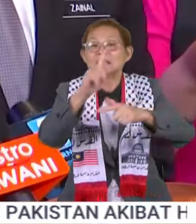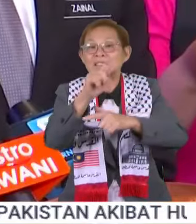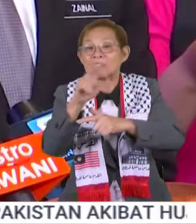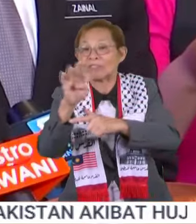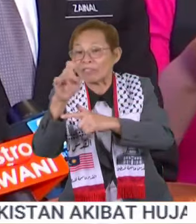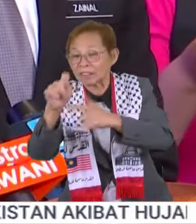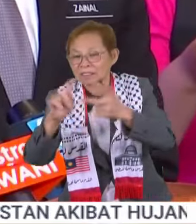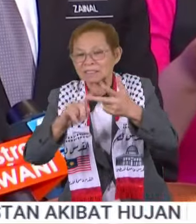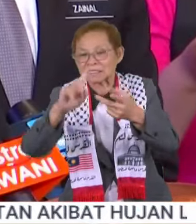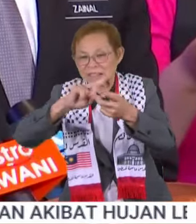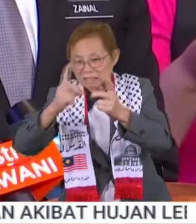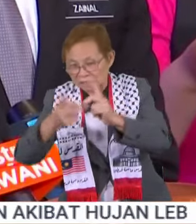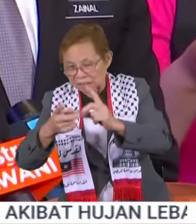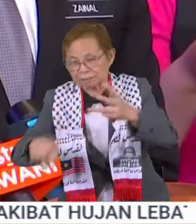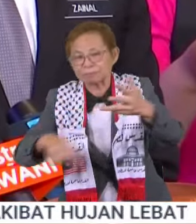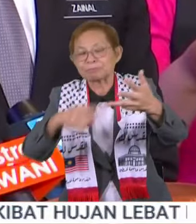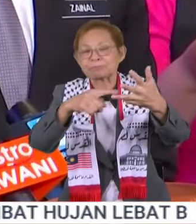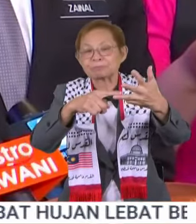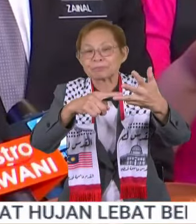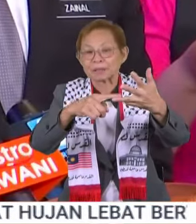TVET, digital,